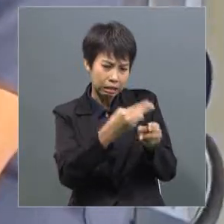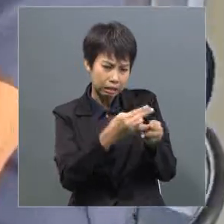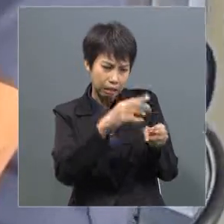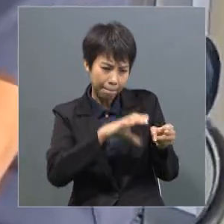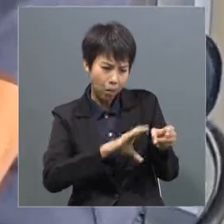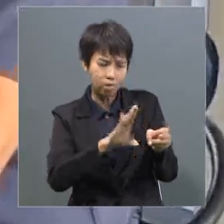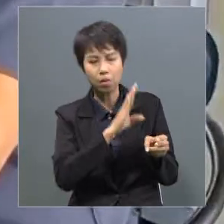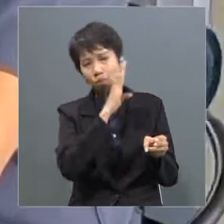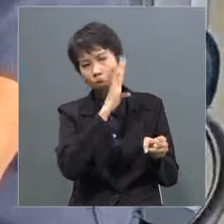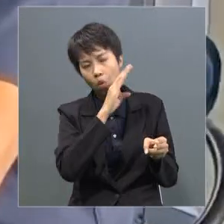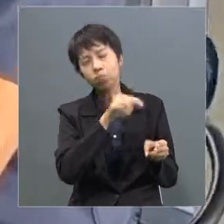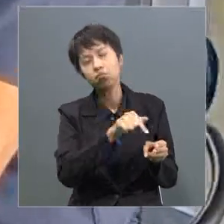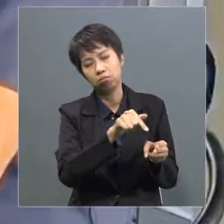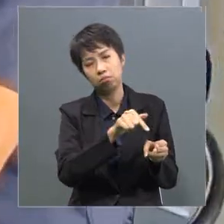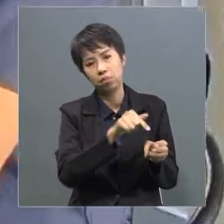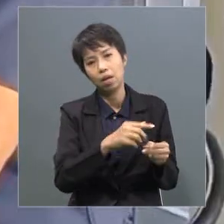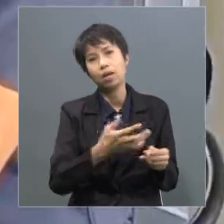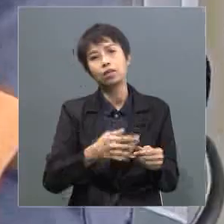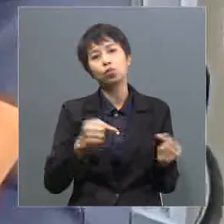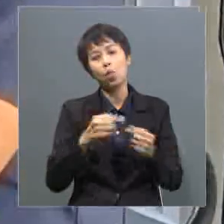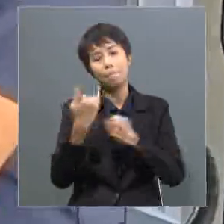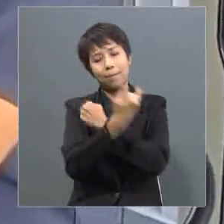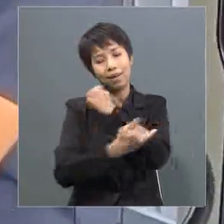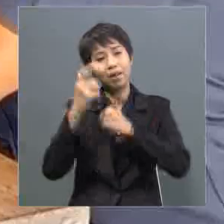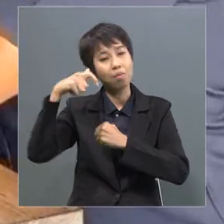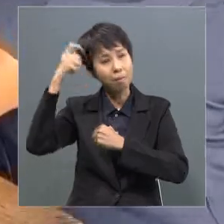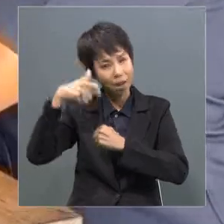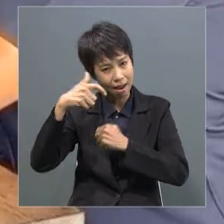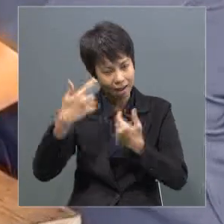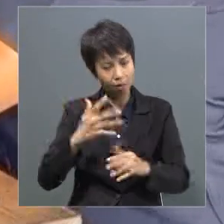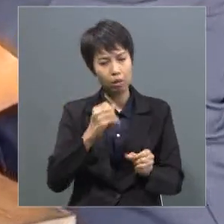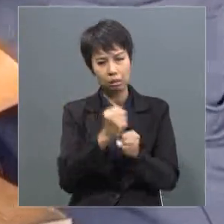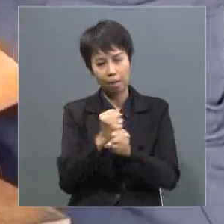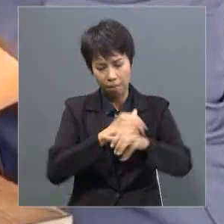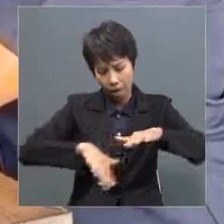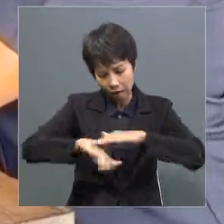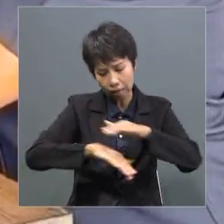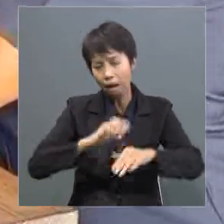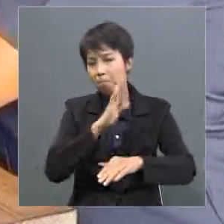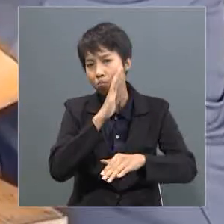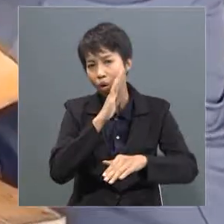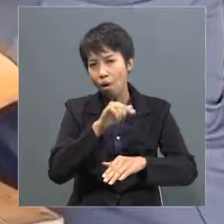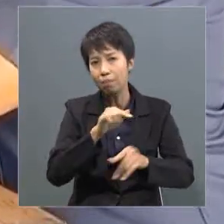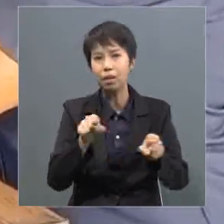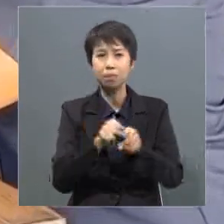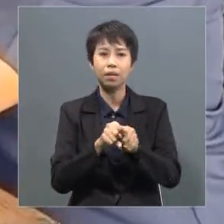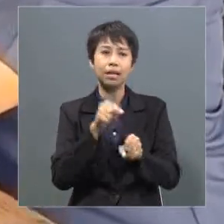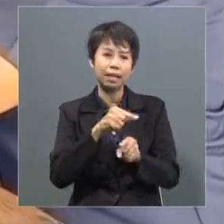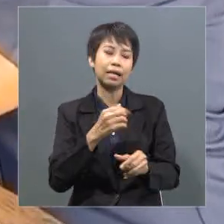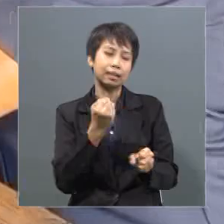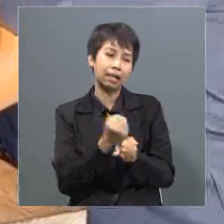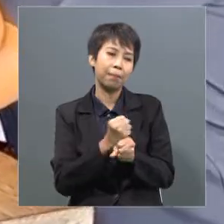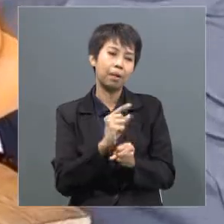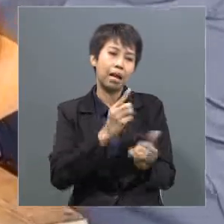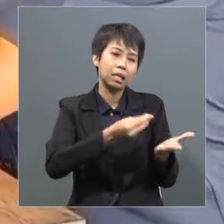ก็มาสร้างนิติกรรมอำพรางแสดงเอกสารเท็จเป็นหนังสือแต่งตั้งเป็นตัวแทนผู้ซื้อน้ำมันเพื่อใช้เป็นคู่ค้าหรือคู่สัญญาใน